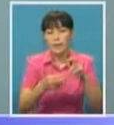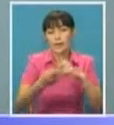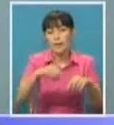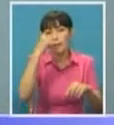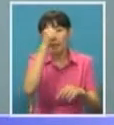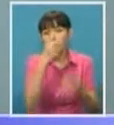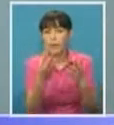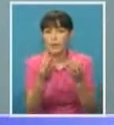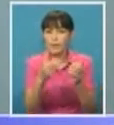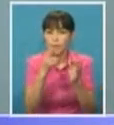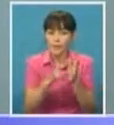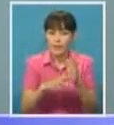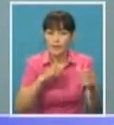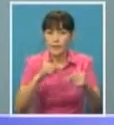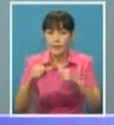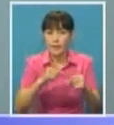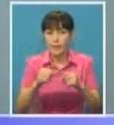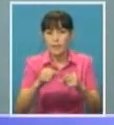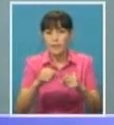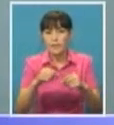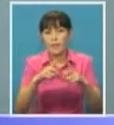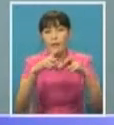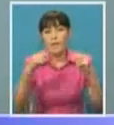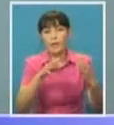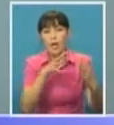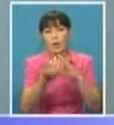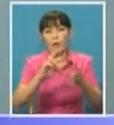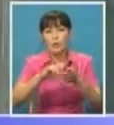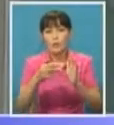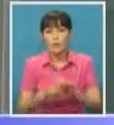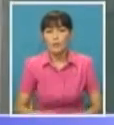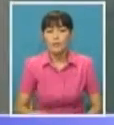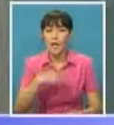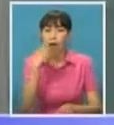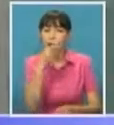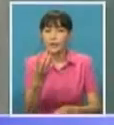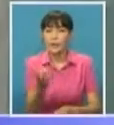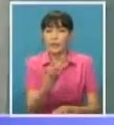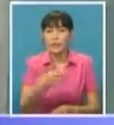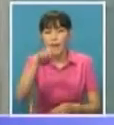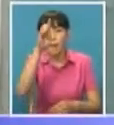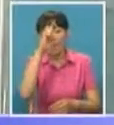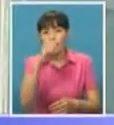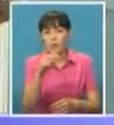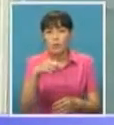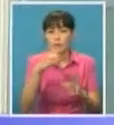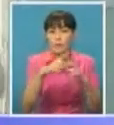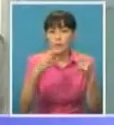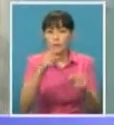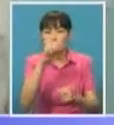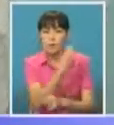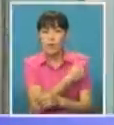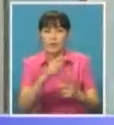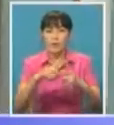да осындай 8 ғимарат фаб мекемелерін елді мекендерге жоспарлаудамыз. Айта кетерлігі мемлекеттік 100 мектеп 100 аурухана